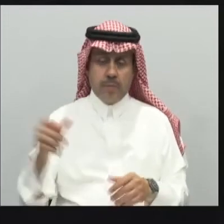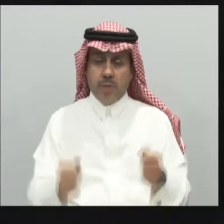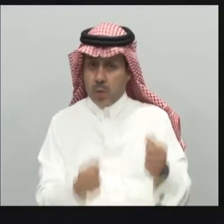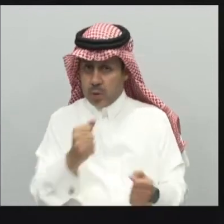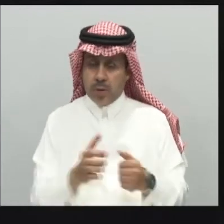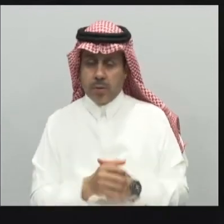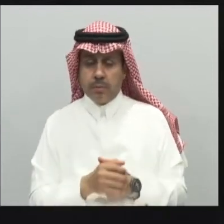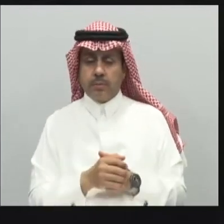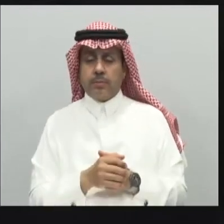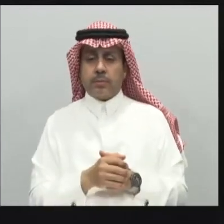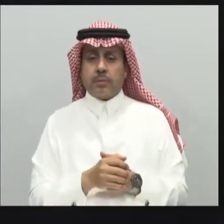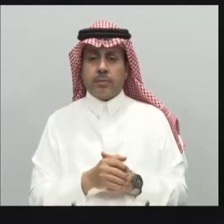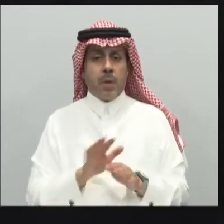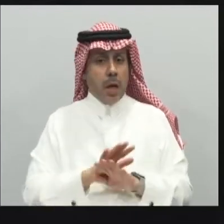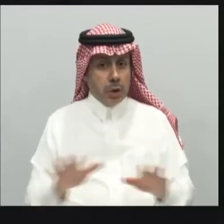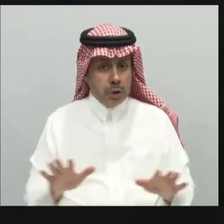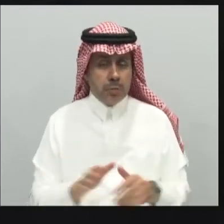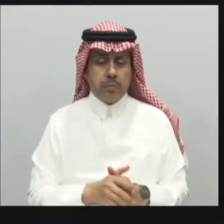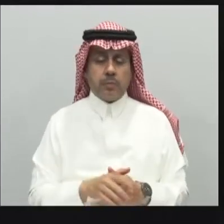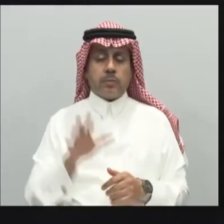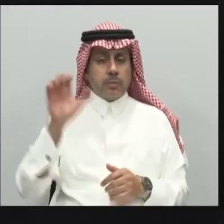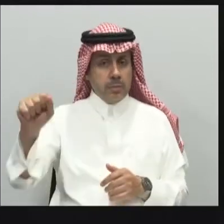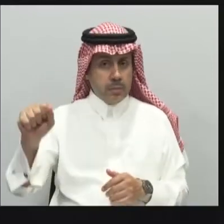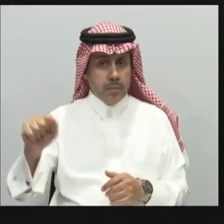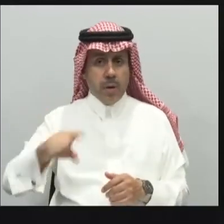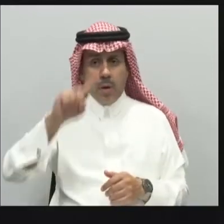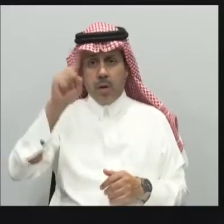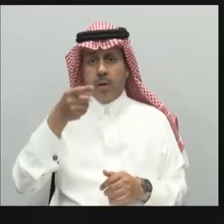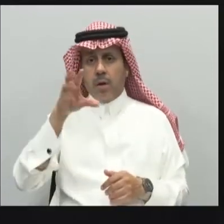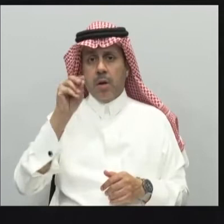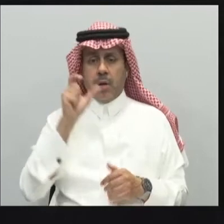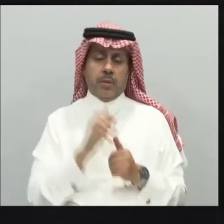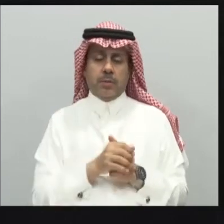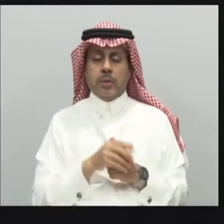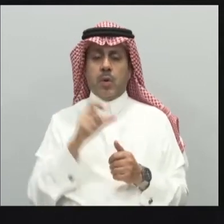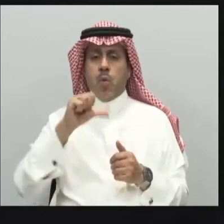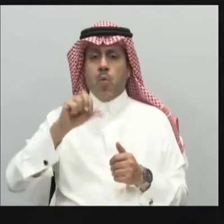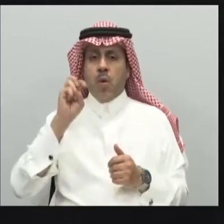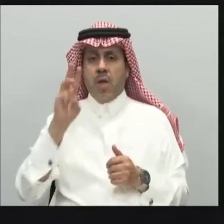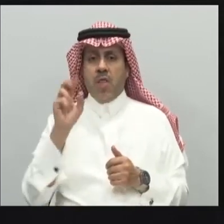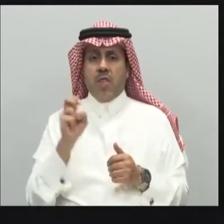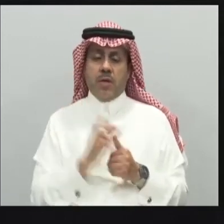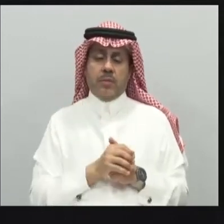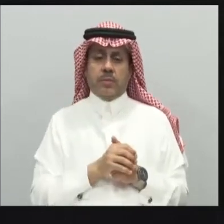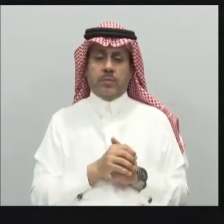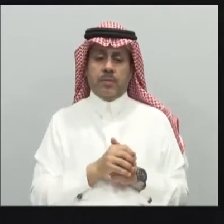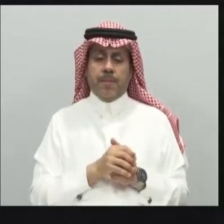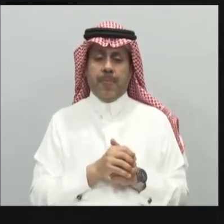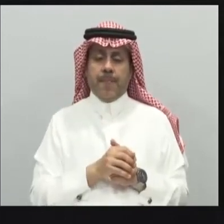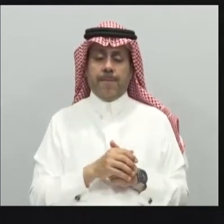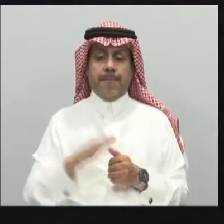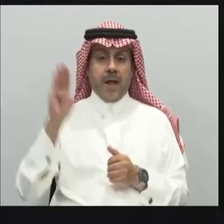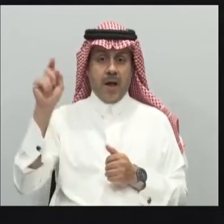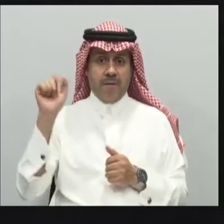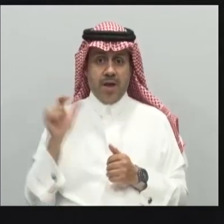سياره لك او اي شيء اي شيء تملكه لتوثيقه الدين الذي عليك او تاتيني بشخص يكفلك